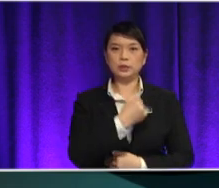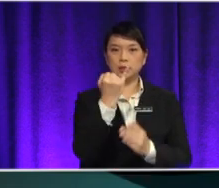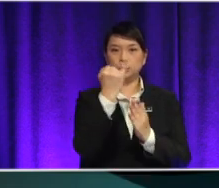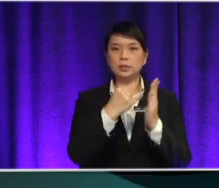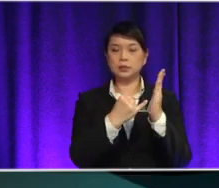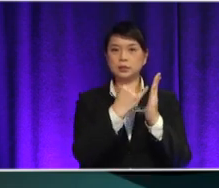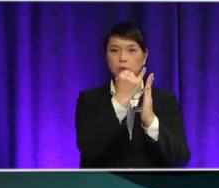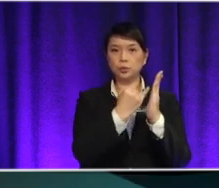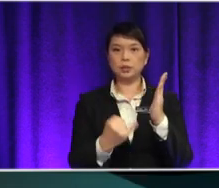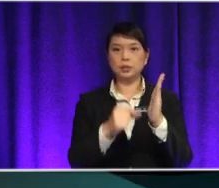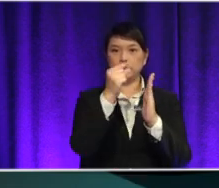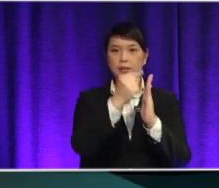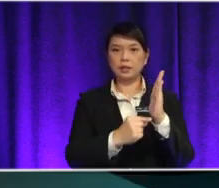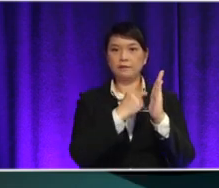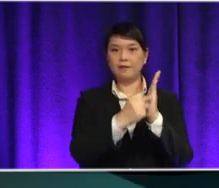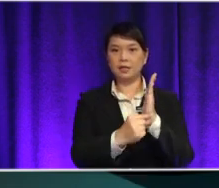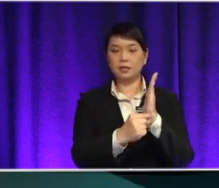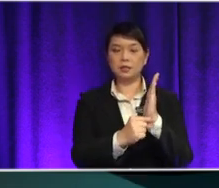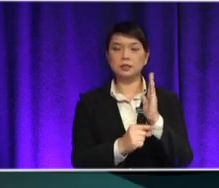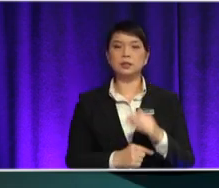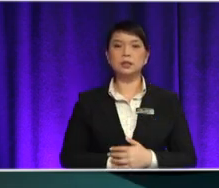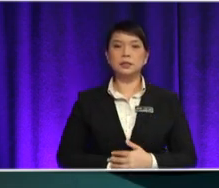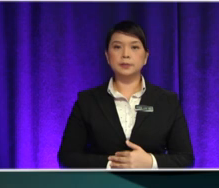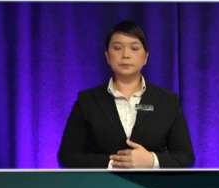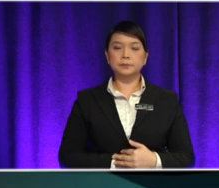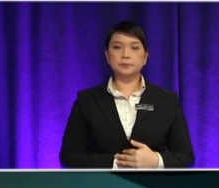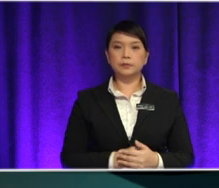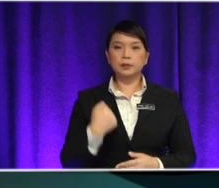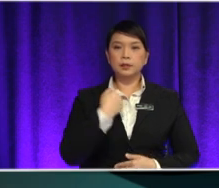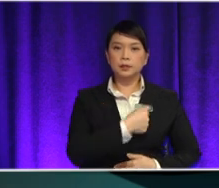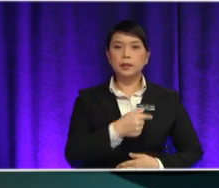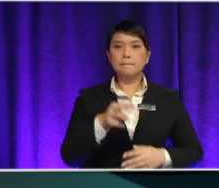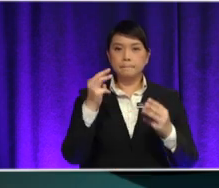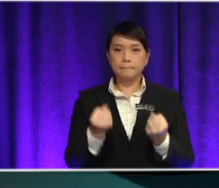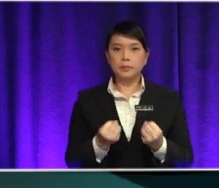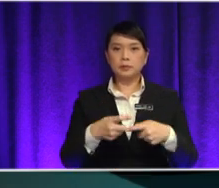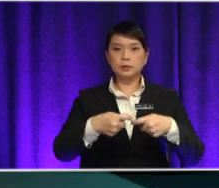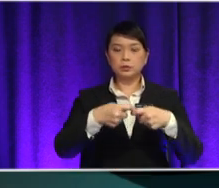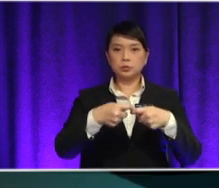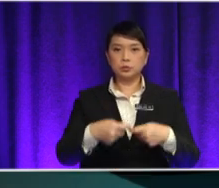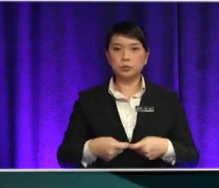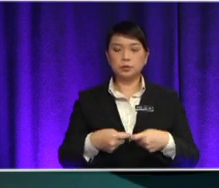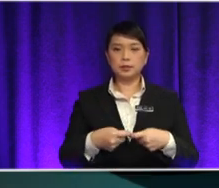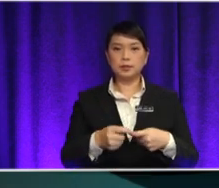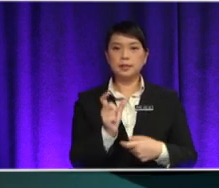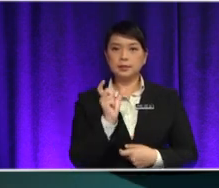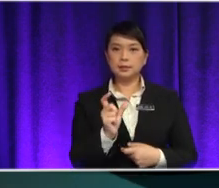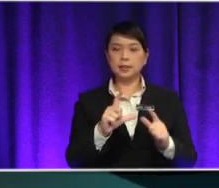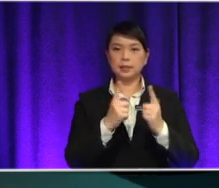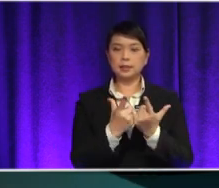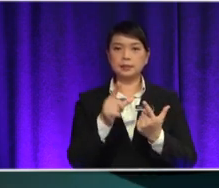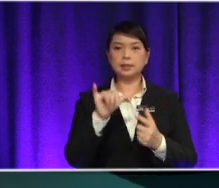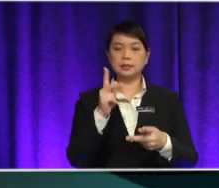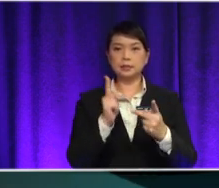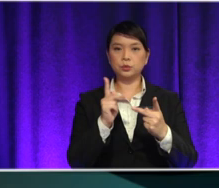yang murid kena faham. Okey, pertama, kita nak menentukan selang kelas yang sesuai supaya bilangan kelas menjadi